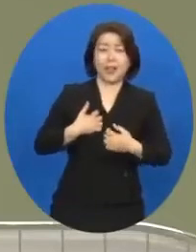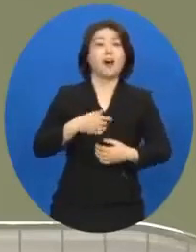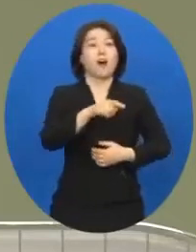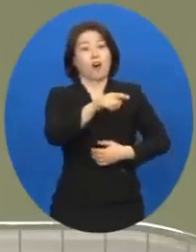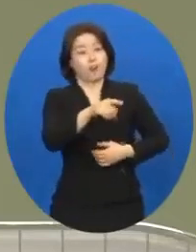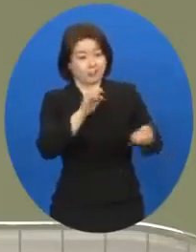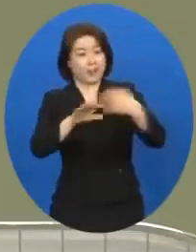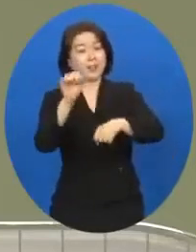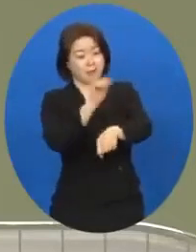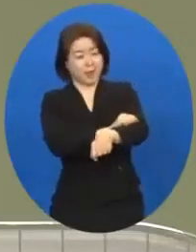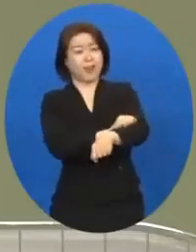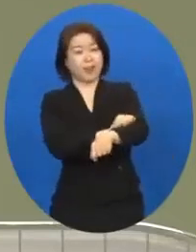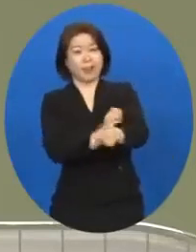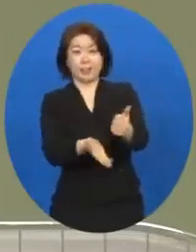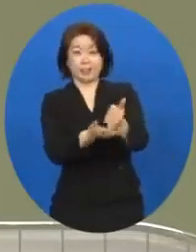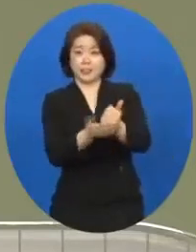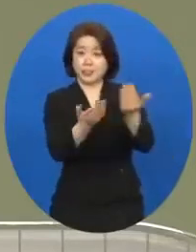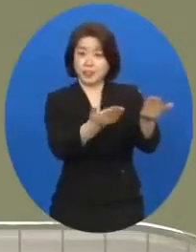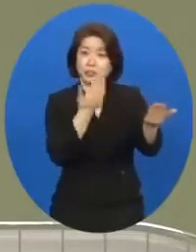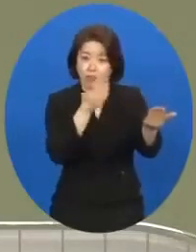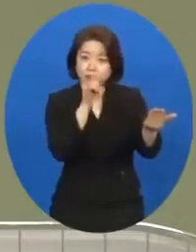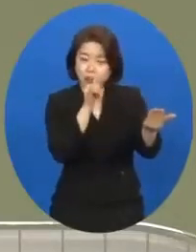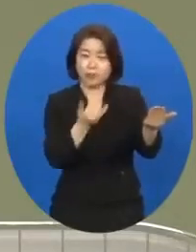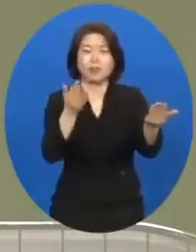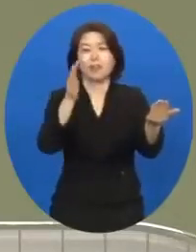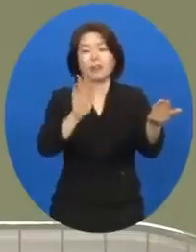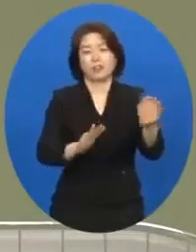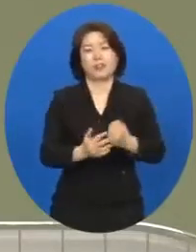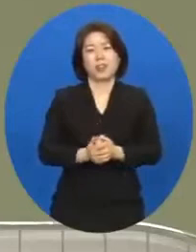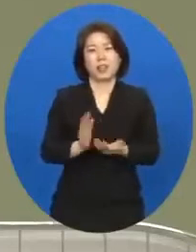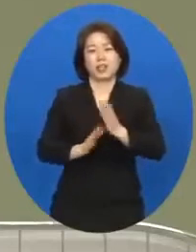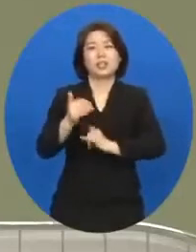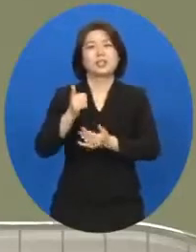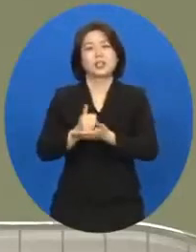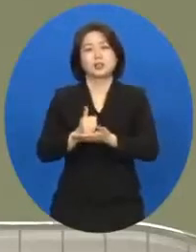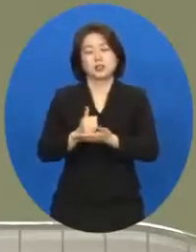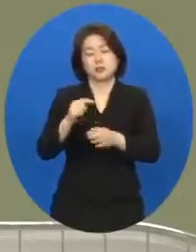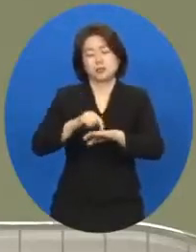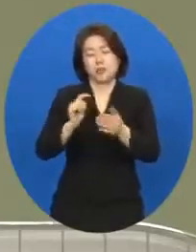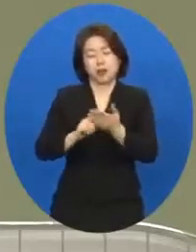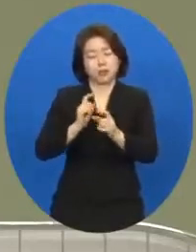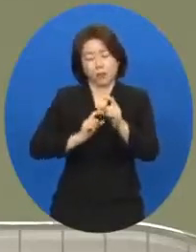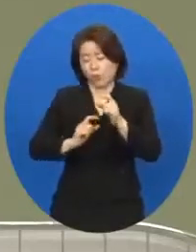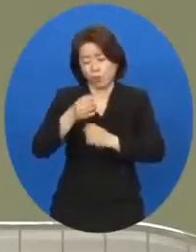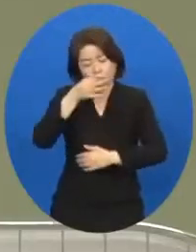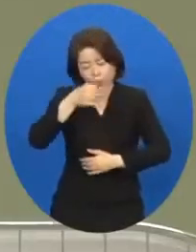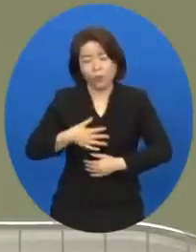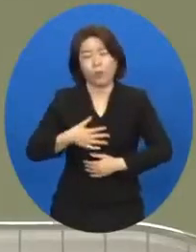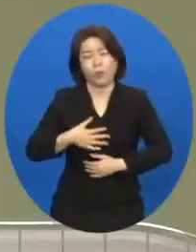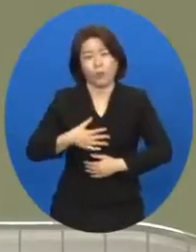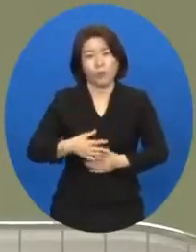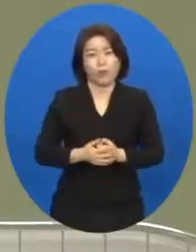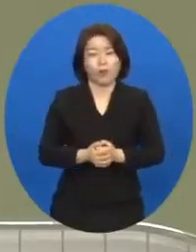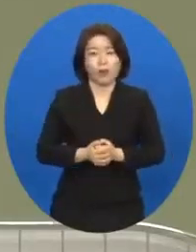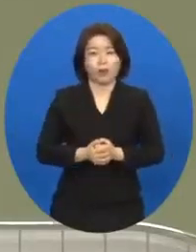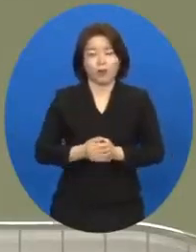대답 잘했다 하실만한데 예수님은 더 마음이 힘들어하셨습니다. 그러면서